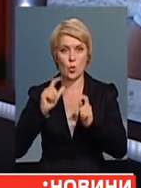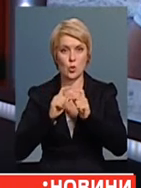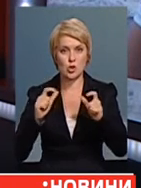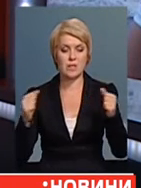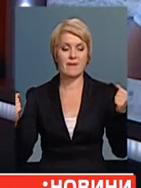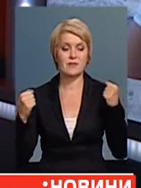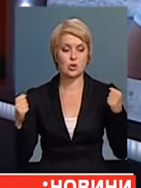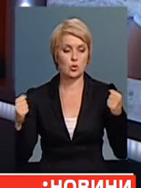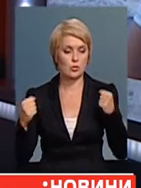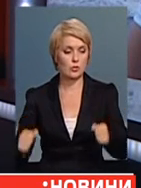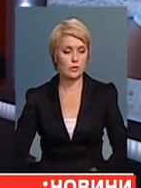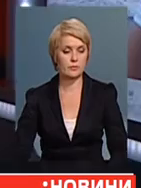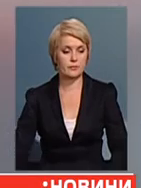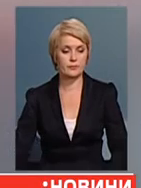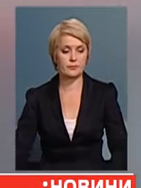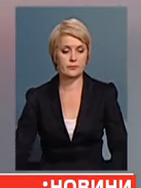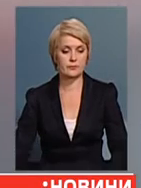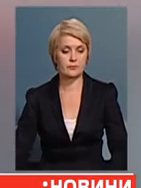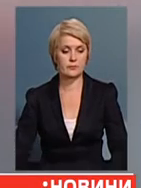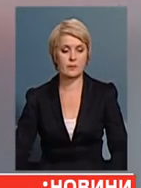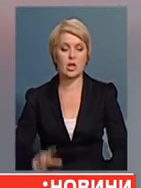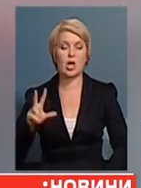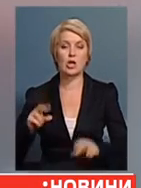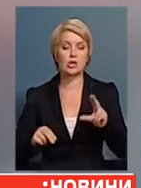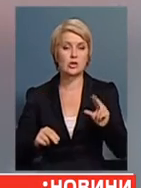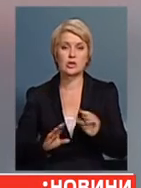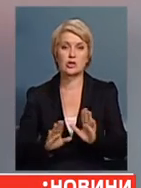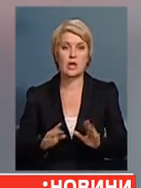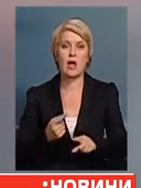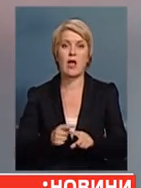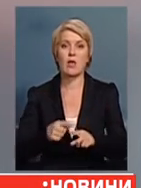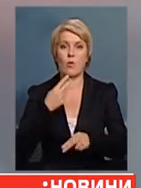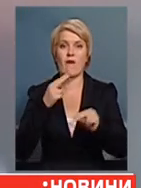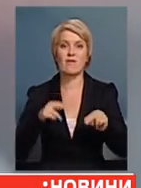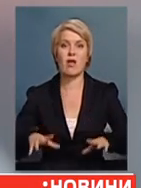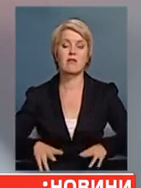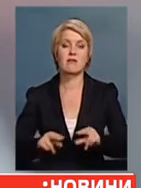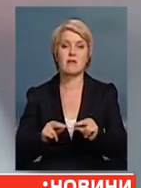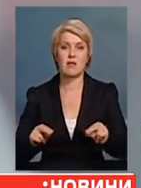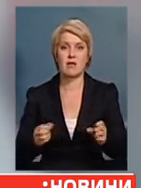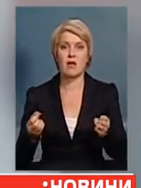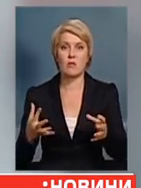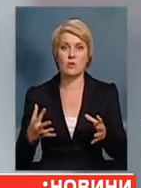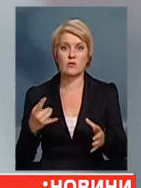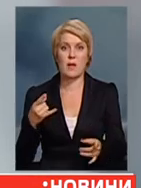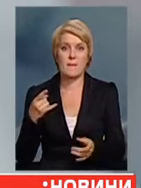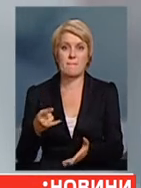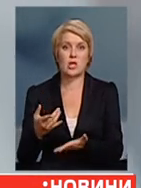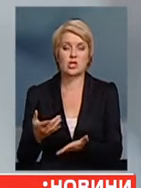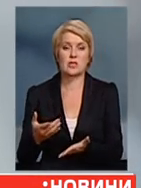фізичної культури. Я не считаю, что это вина тренера. Я считаю, что это просто случай машина,